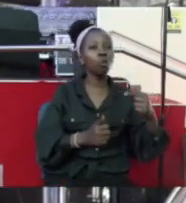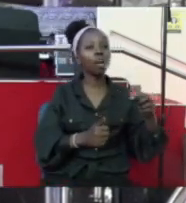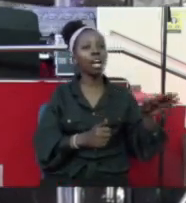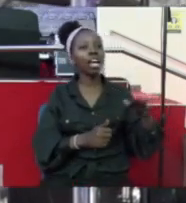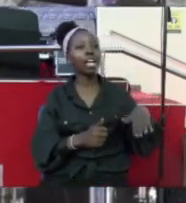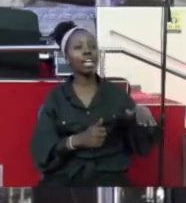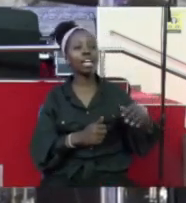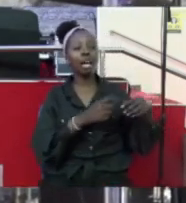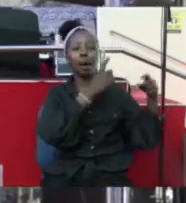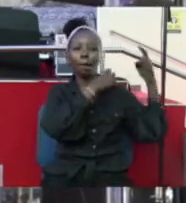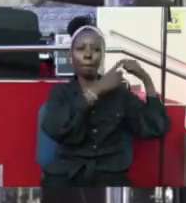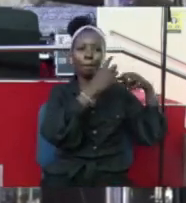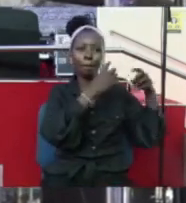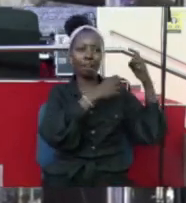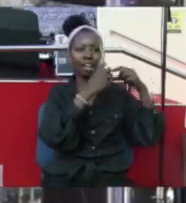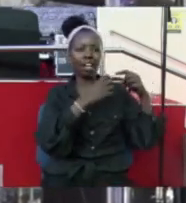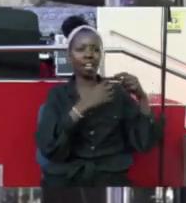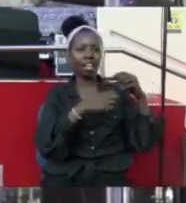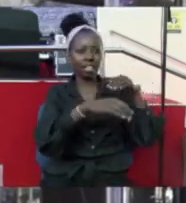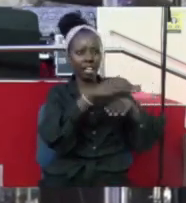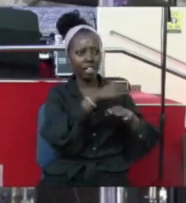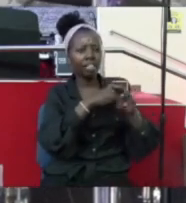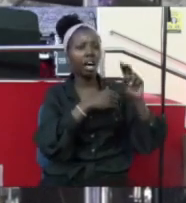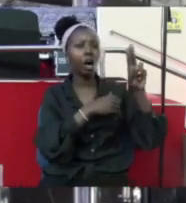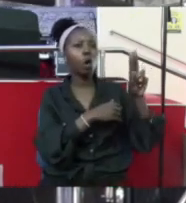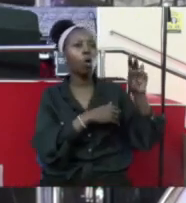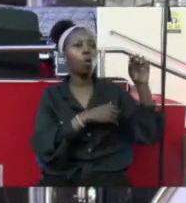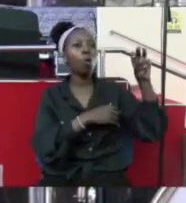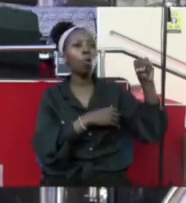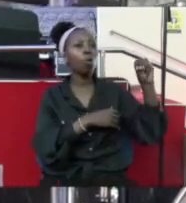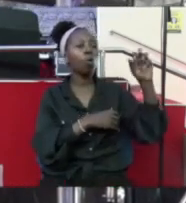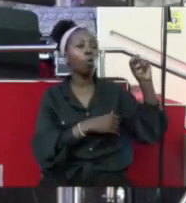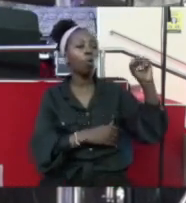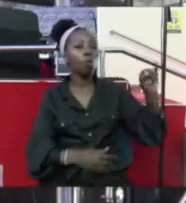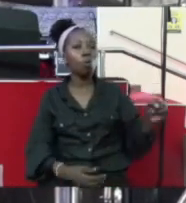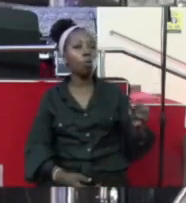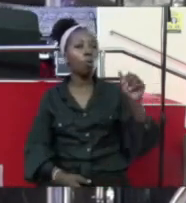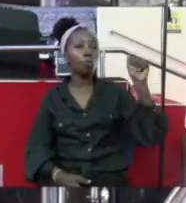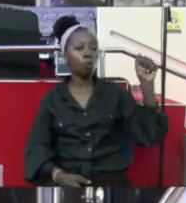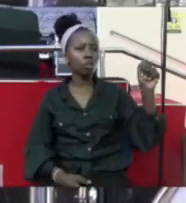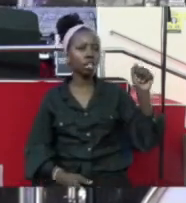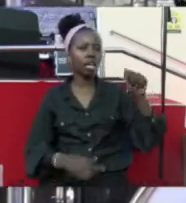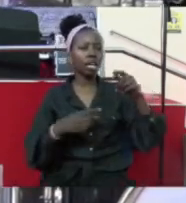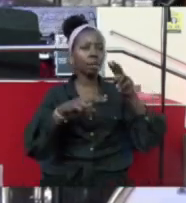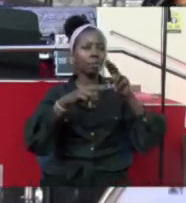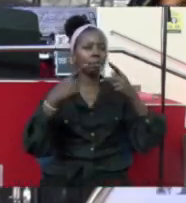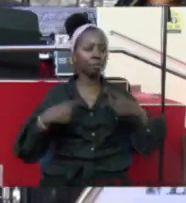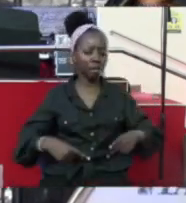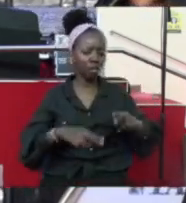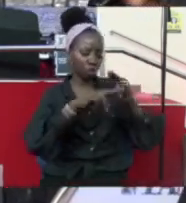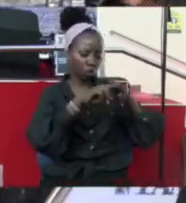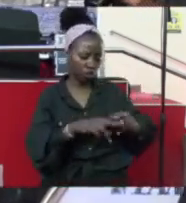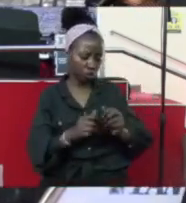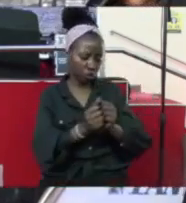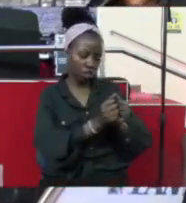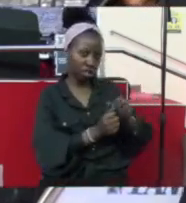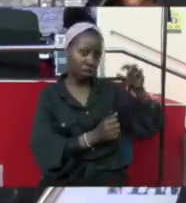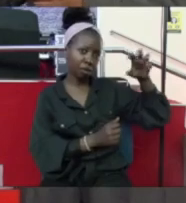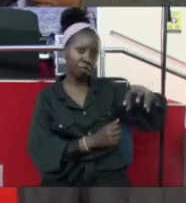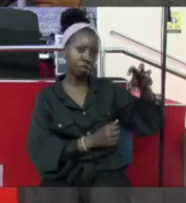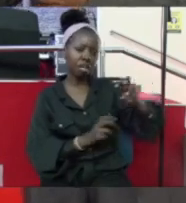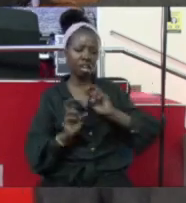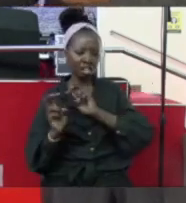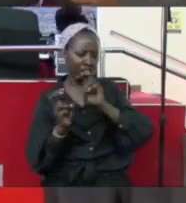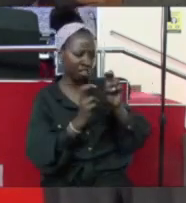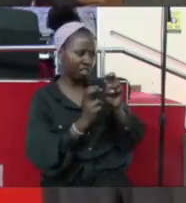reached Umoja. Na tukafika Umoja. And the person we were sitting together, na yule ambaye tulikuwa tumeketi naye, turned to me and